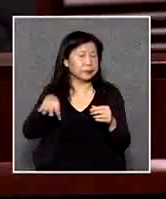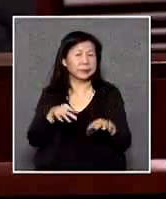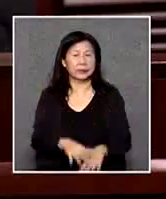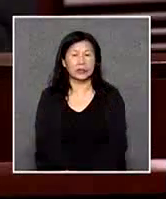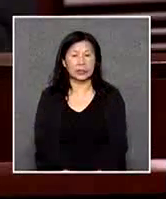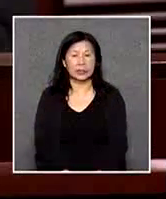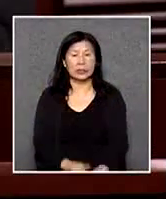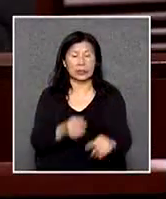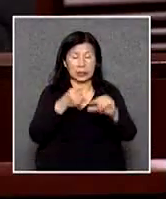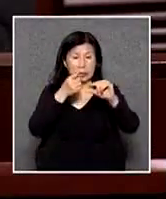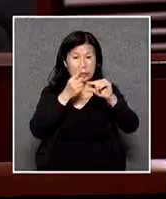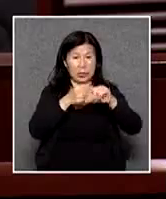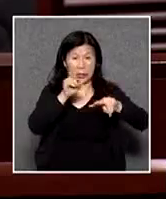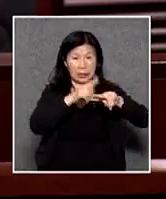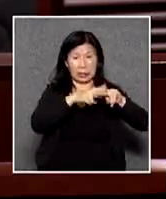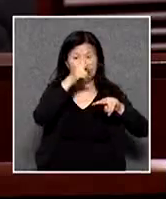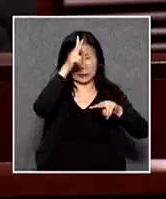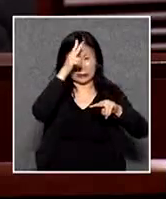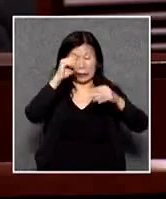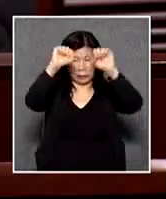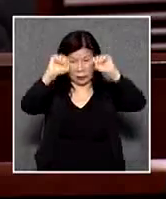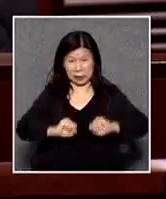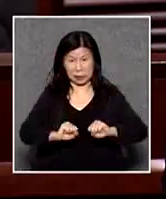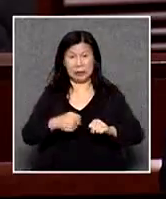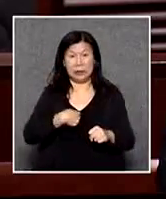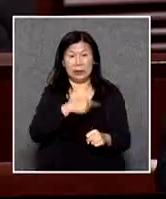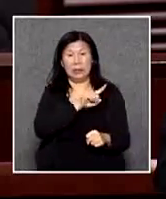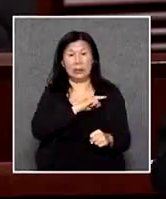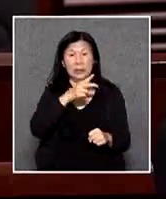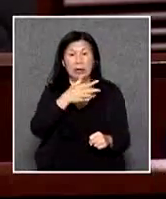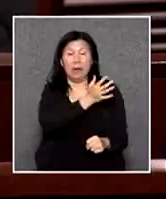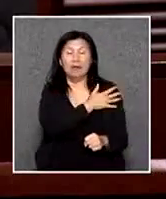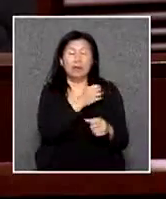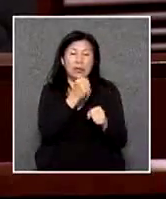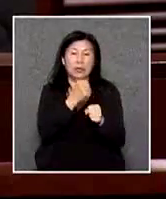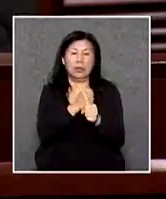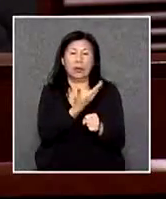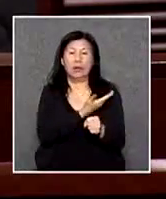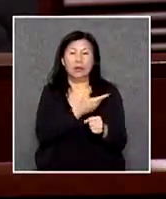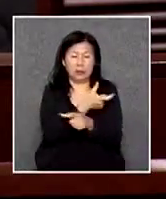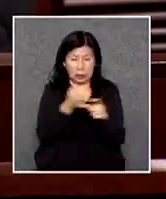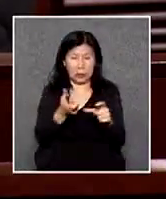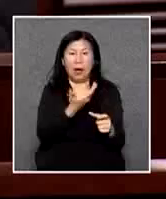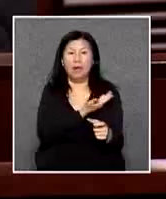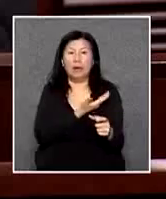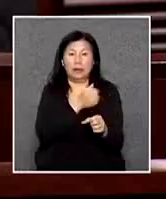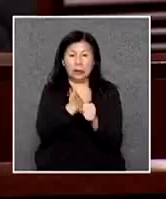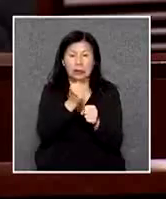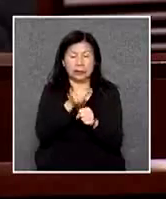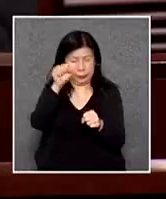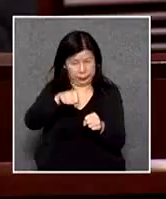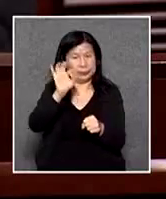是中央政府下來的一個閘，我只是一個政治任命的官員，我出了份糧我就要做這件事，得，沒